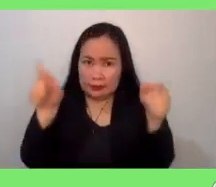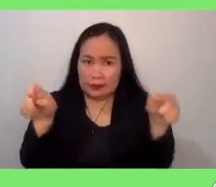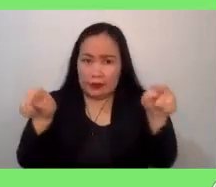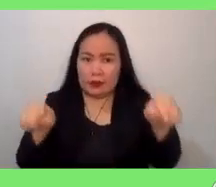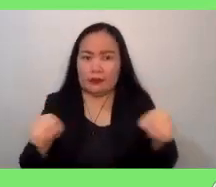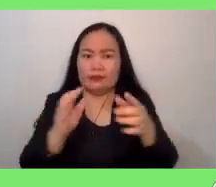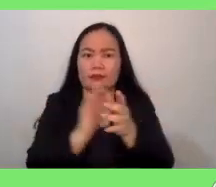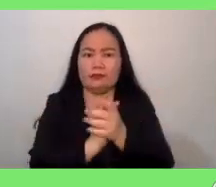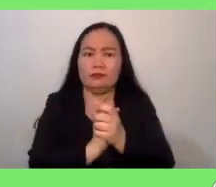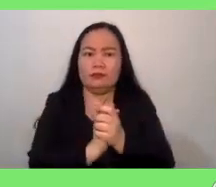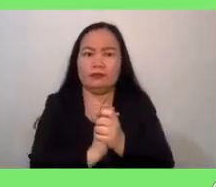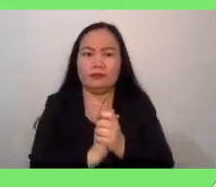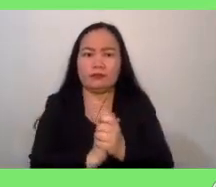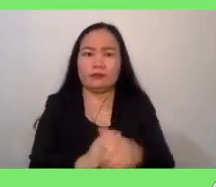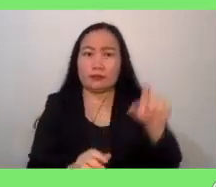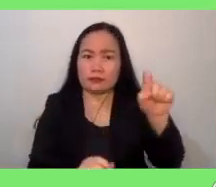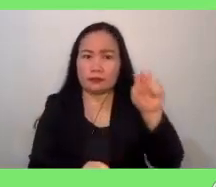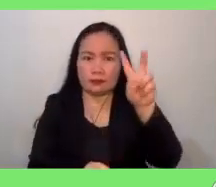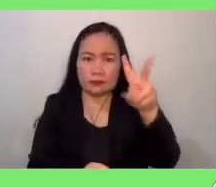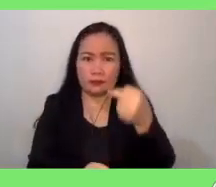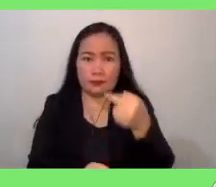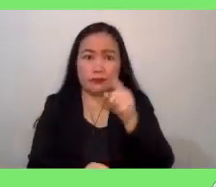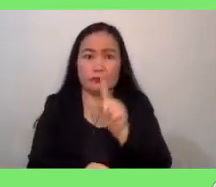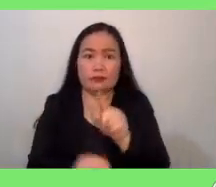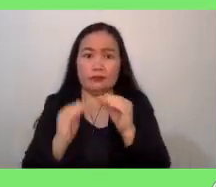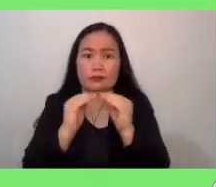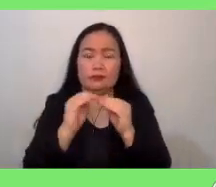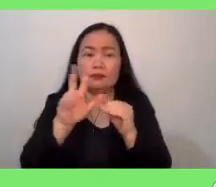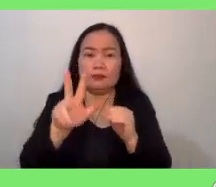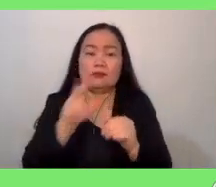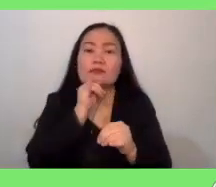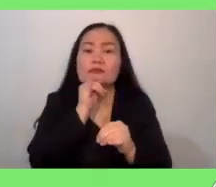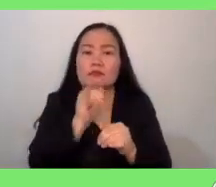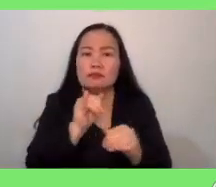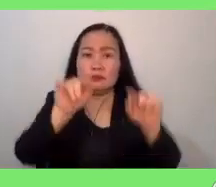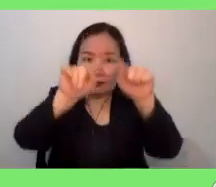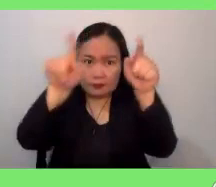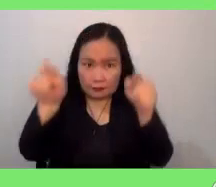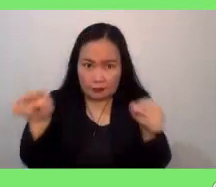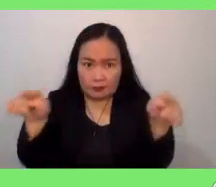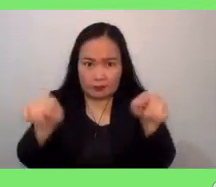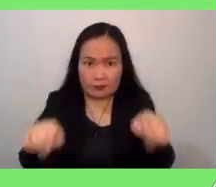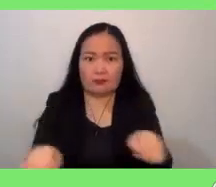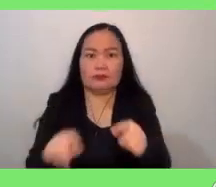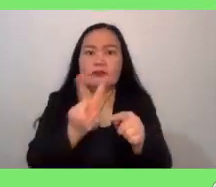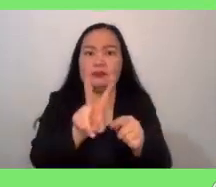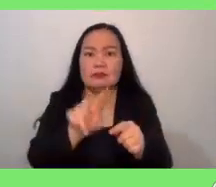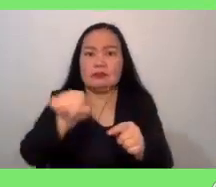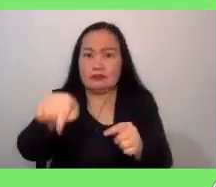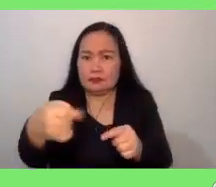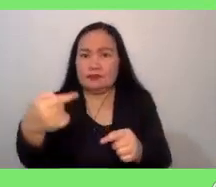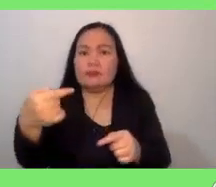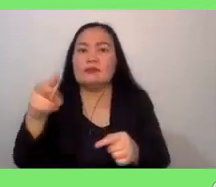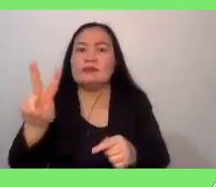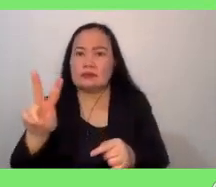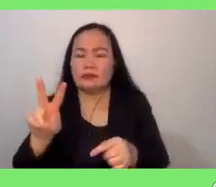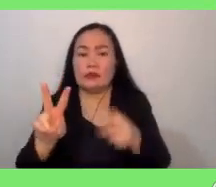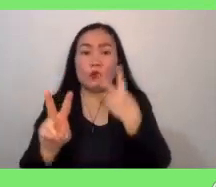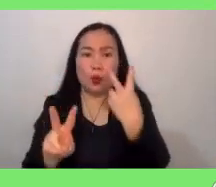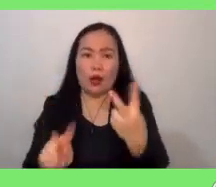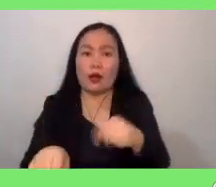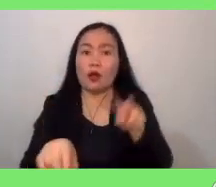So, the solution set of the equation x squared minus 1 is equal to 3 is. Ito po siya, tingnan nyo po kung paano